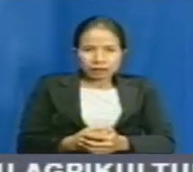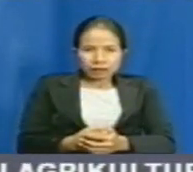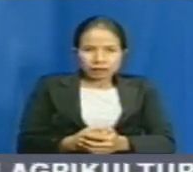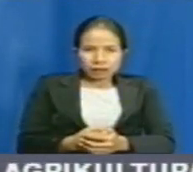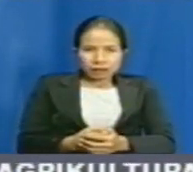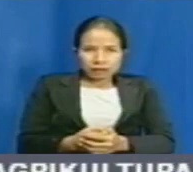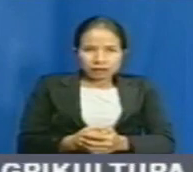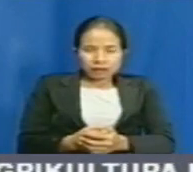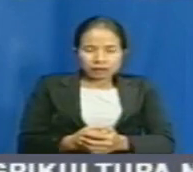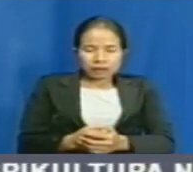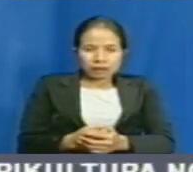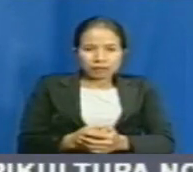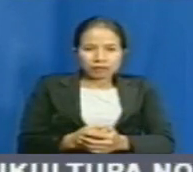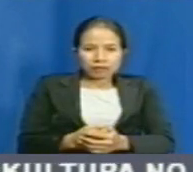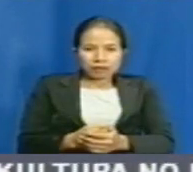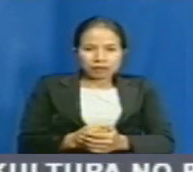kereta mai kereta lebih lama.